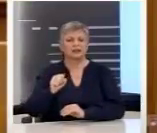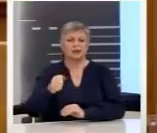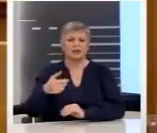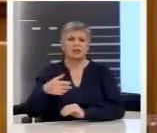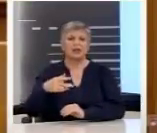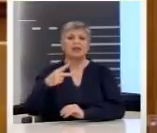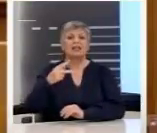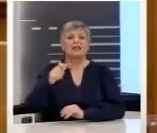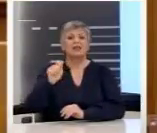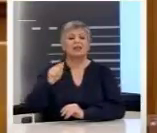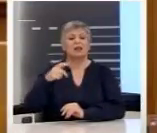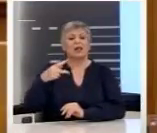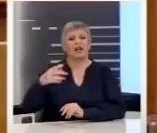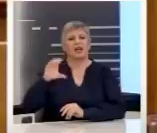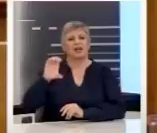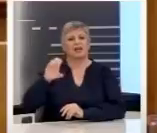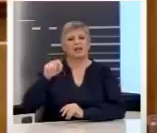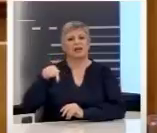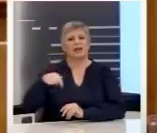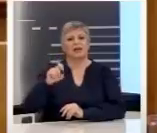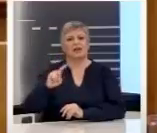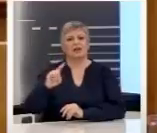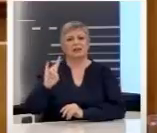γνωστής Νεράιδας, κατά